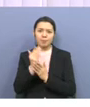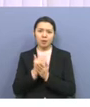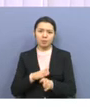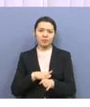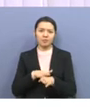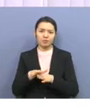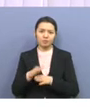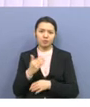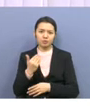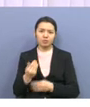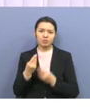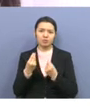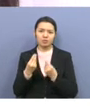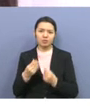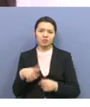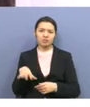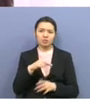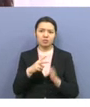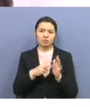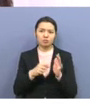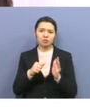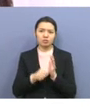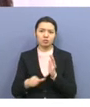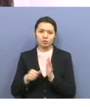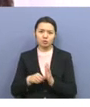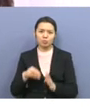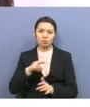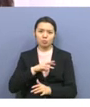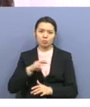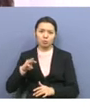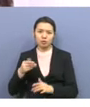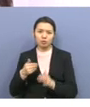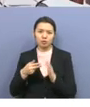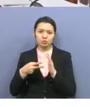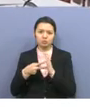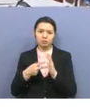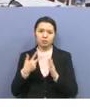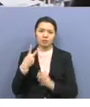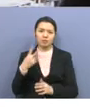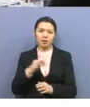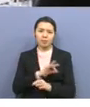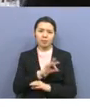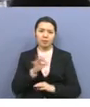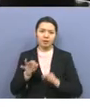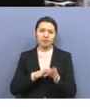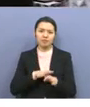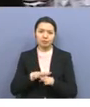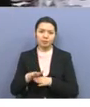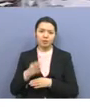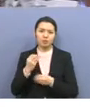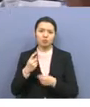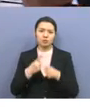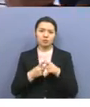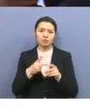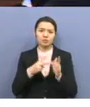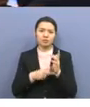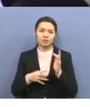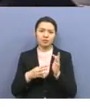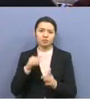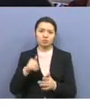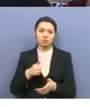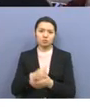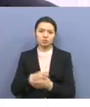асыру үшін қазынадан бөлінген 766 миллион теңгеден астам сомаға 32 жоба іске асырылып, оған 78 мыңнан